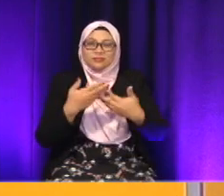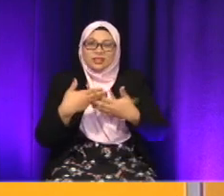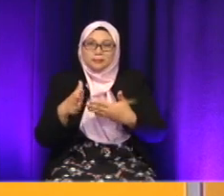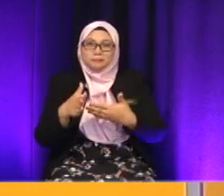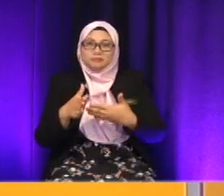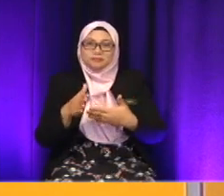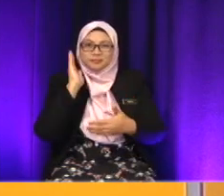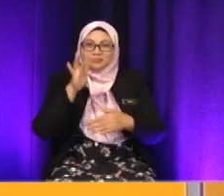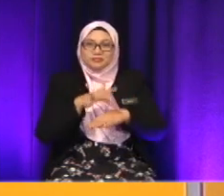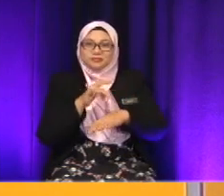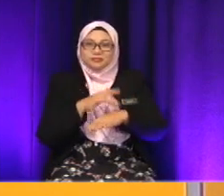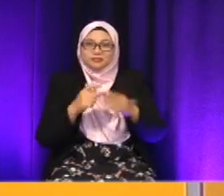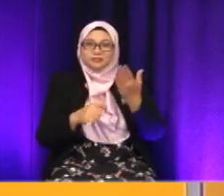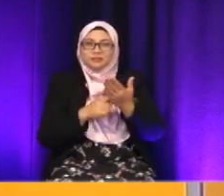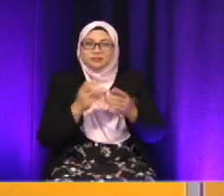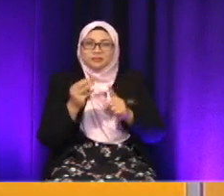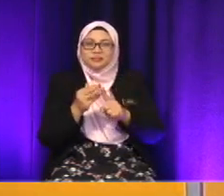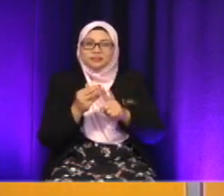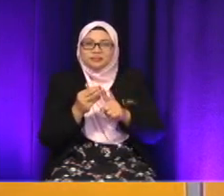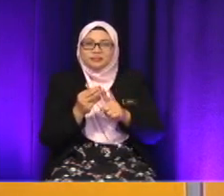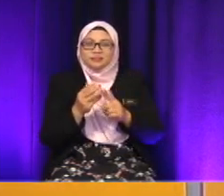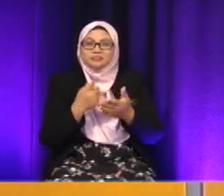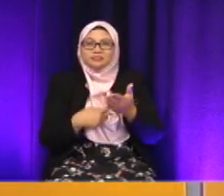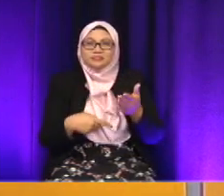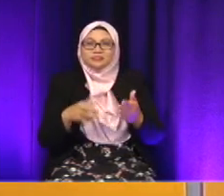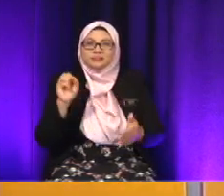markah dekat sini apa